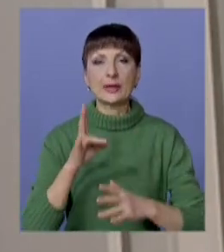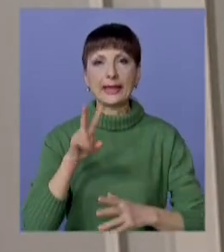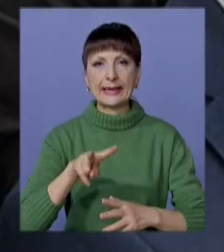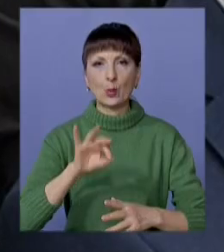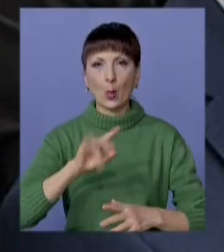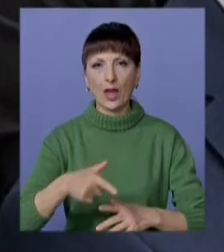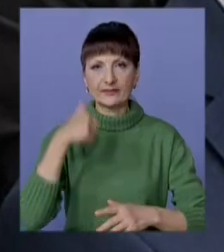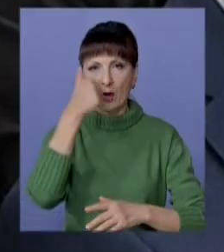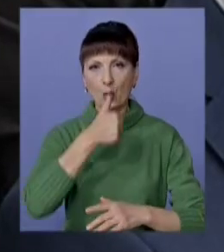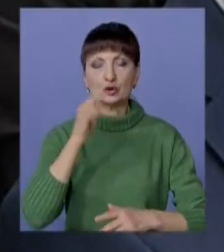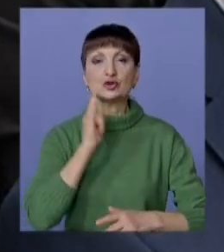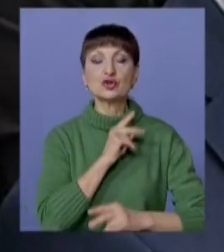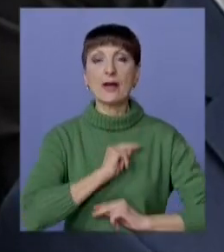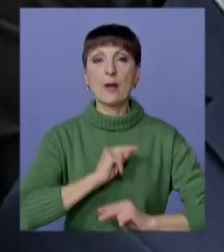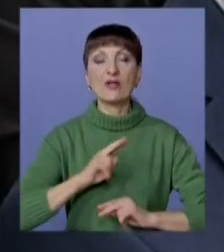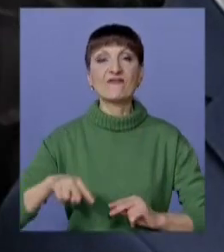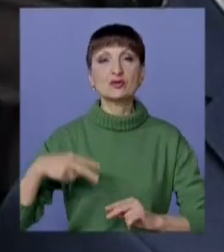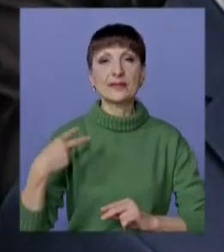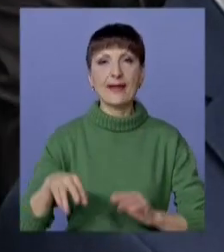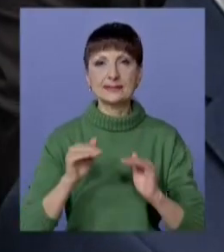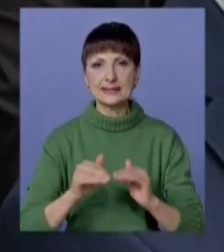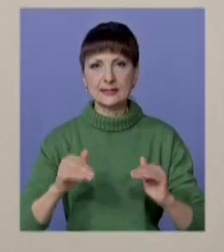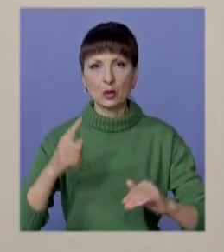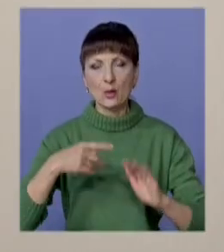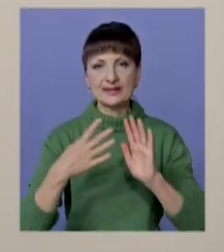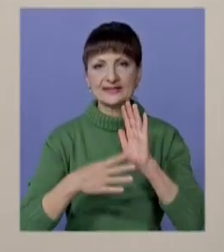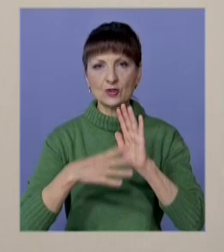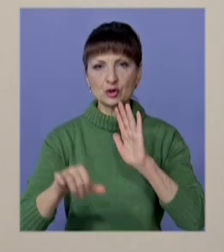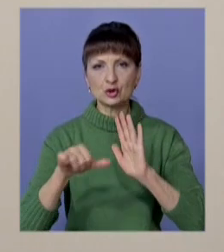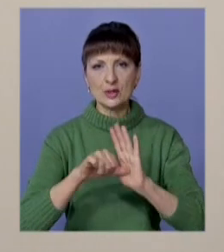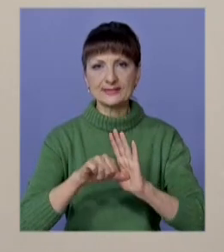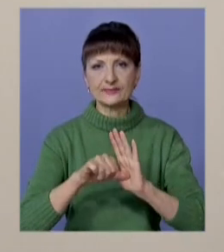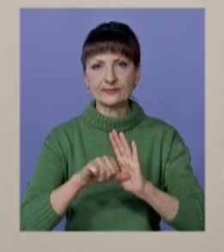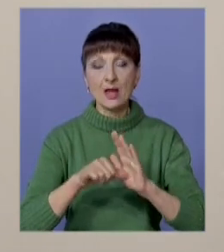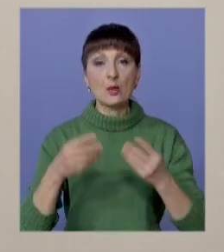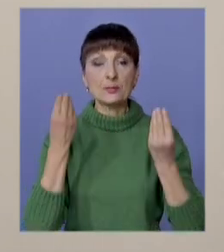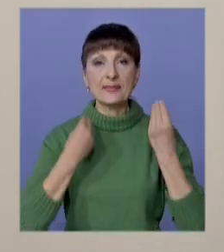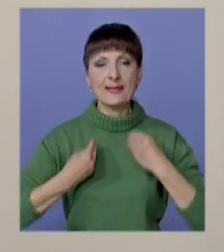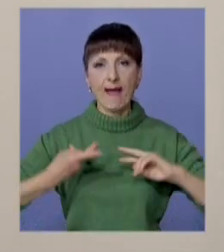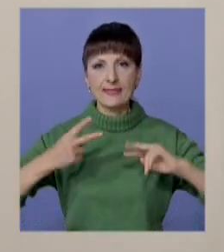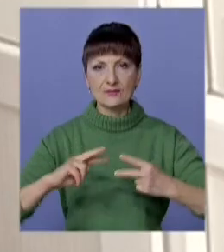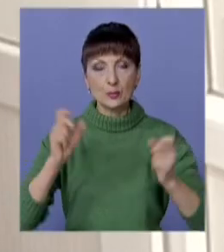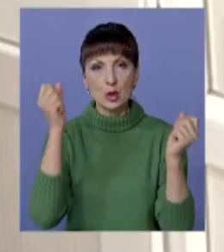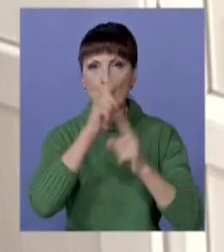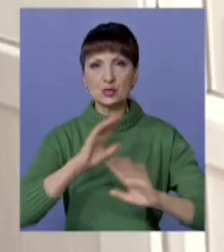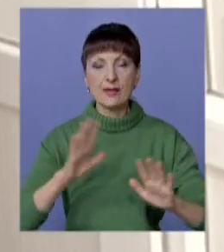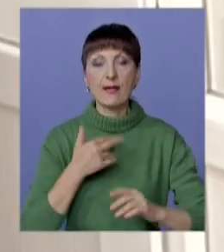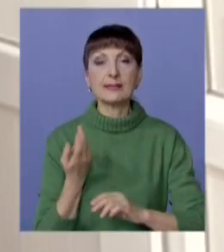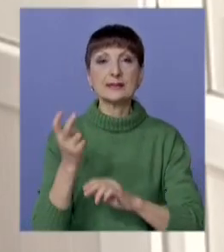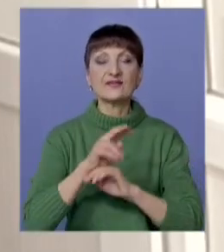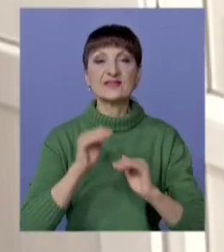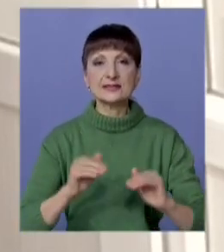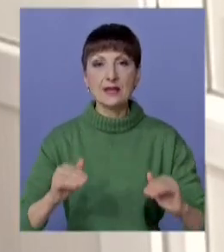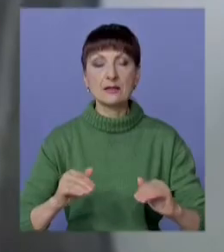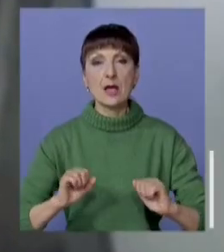этого года. Женщина работала воспитателем в детском саду номер 96. Переодевшись, чтобы ее никто не узнал, она явилась в сад